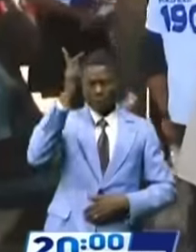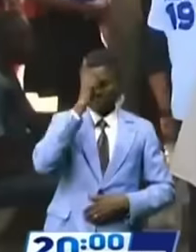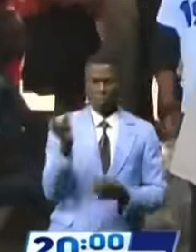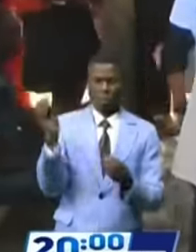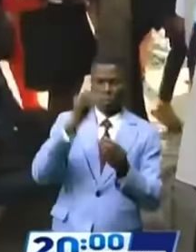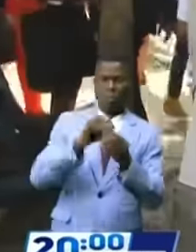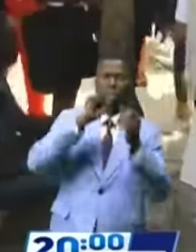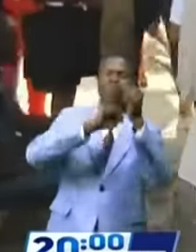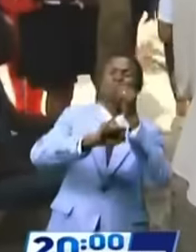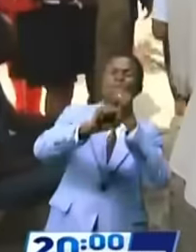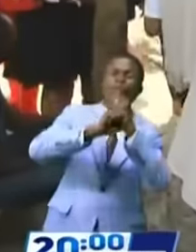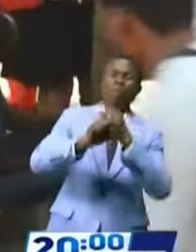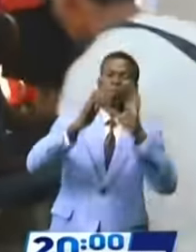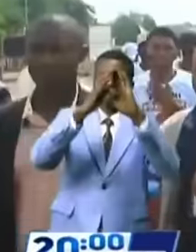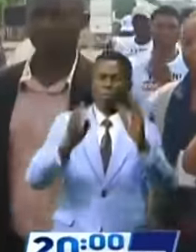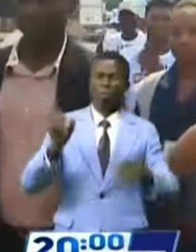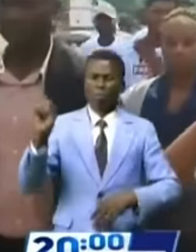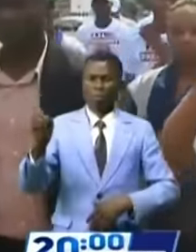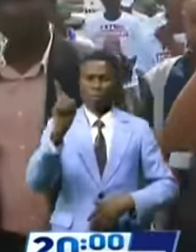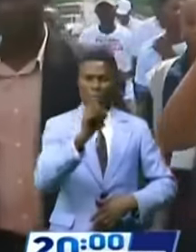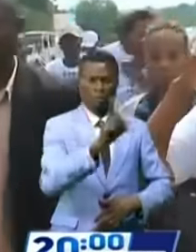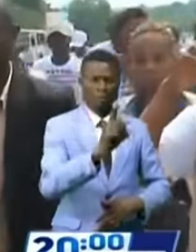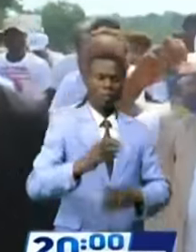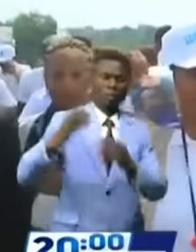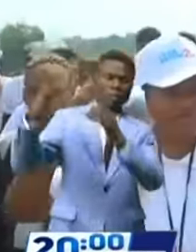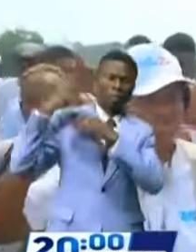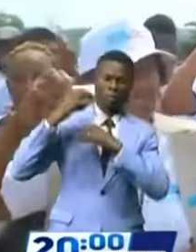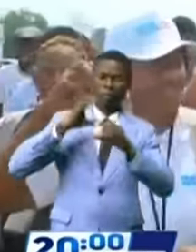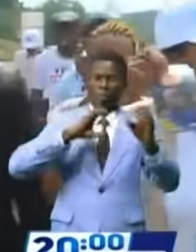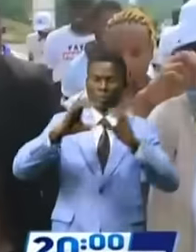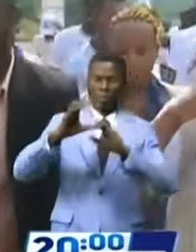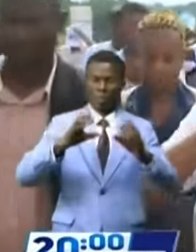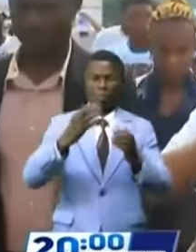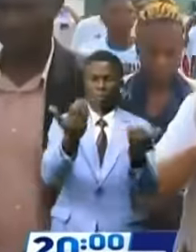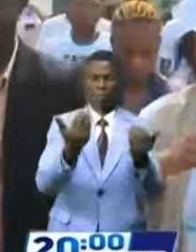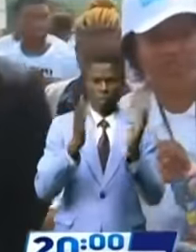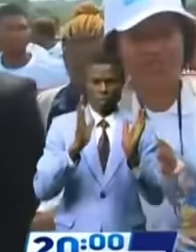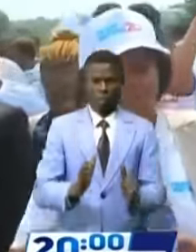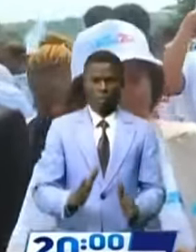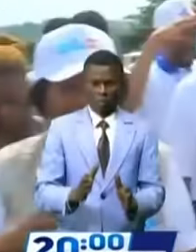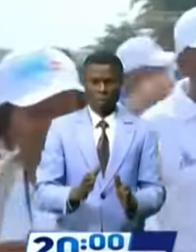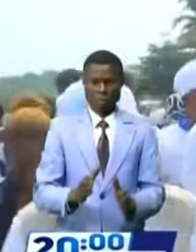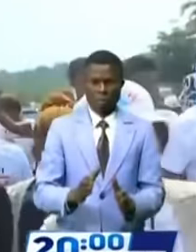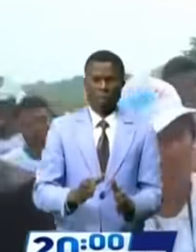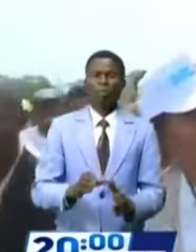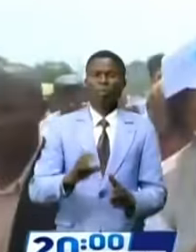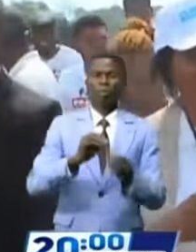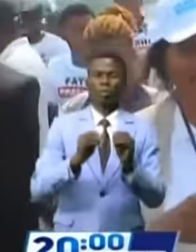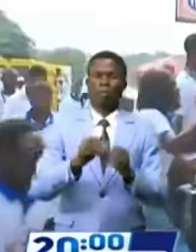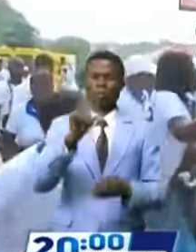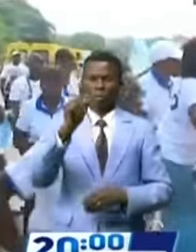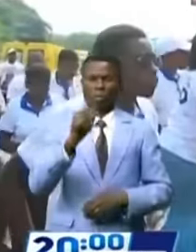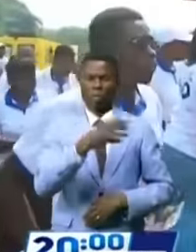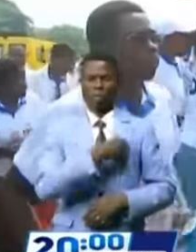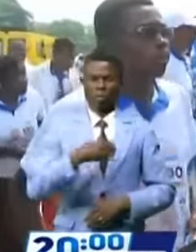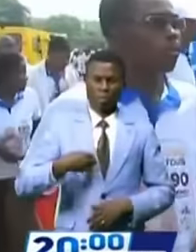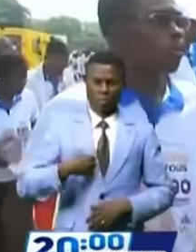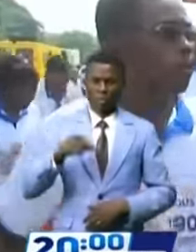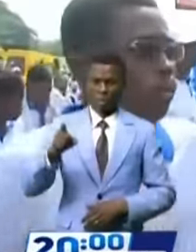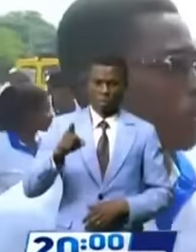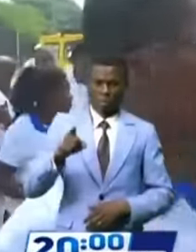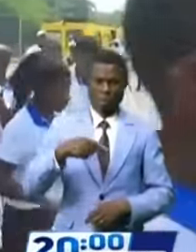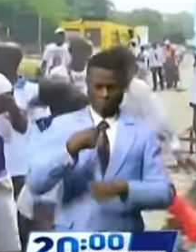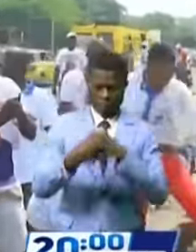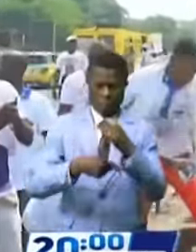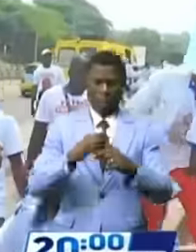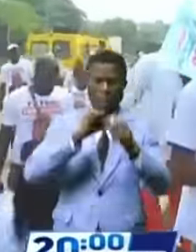la sensibilisation porte à porte. C'est la chargée de la commission des volontaires de la team 20, Chantal Yé-Lomoulop, qui a